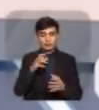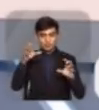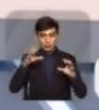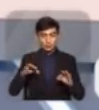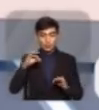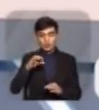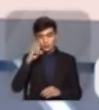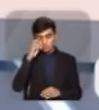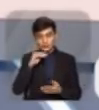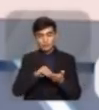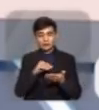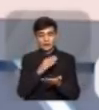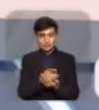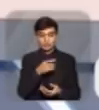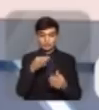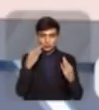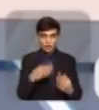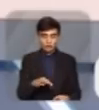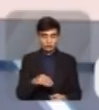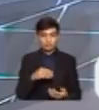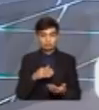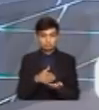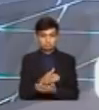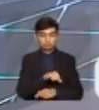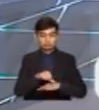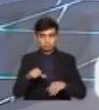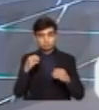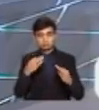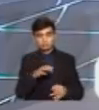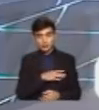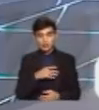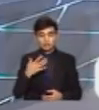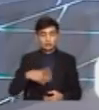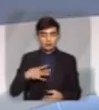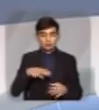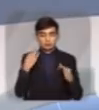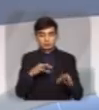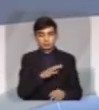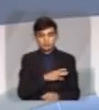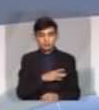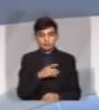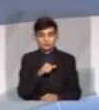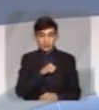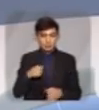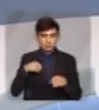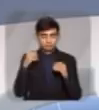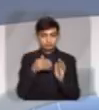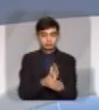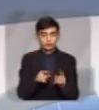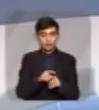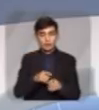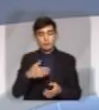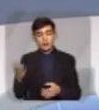государственной границе написано, да, ему дают разрешение на пересечение, да, почему давали тогда разрешение? Все упустили, как это было с